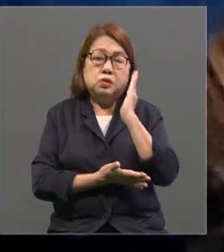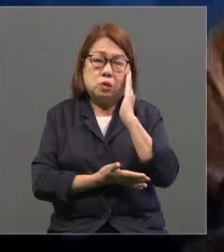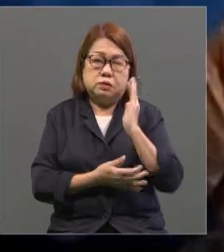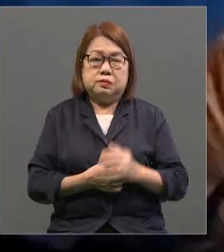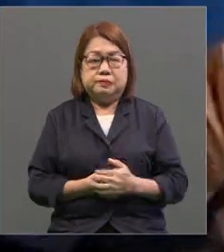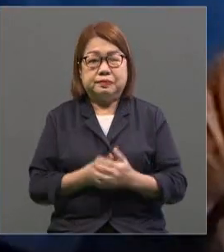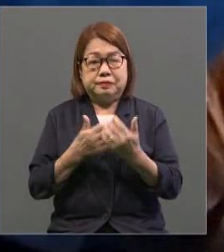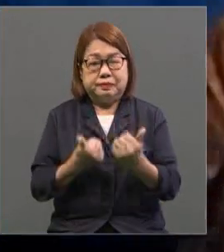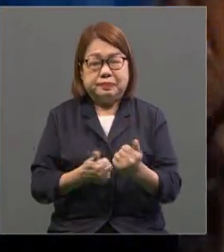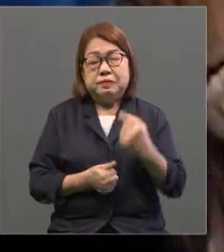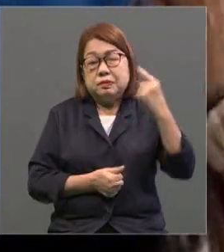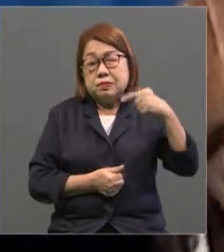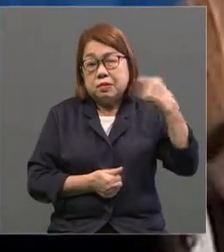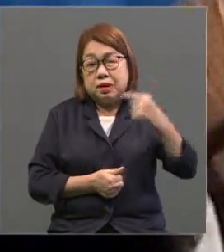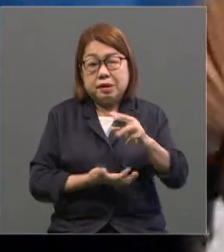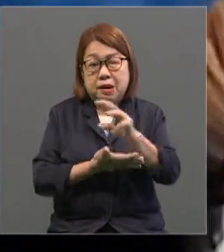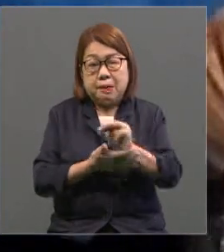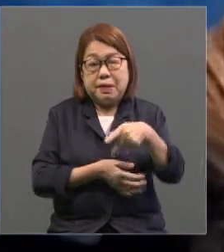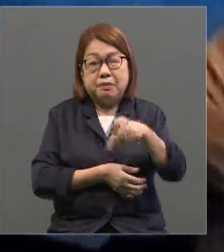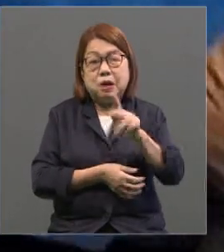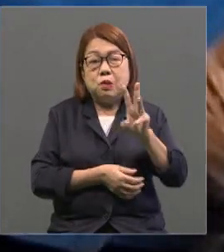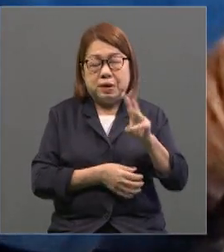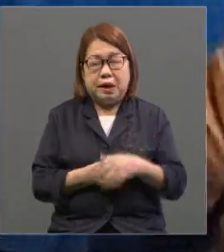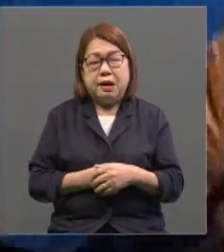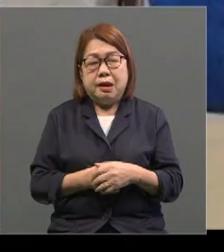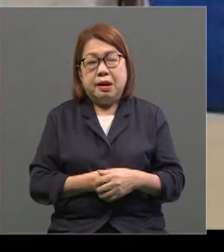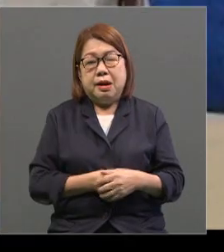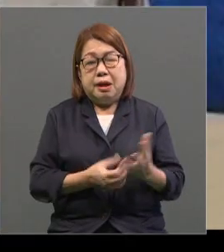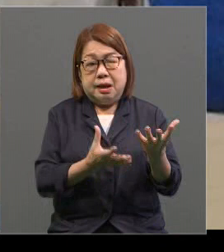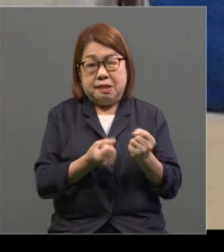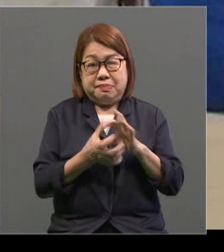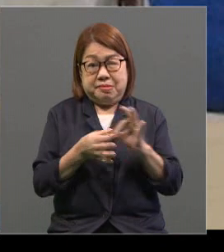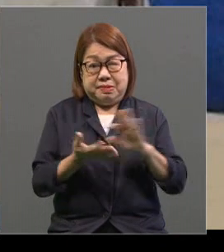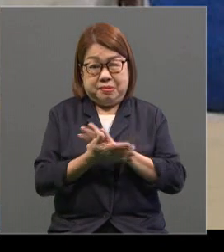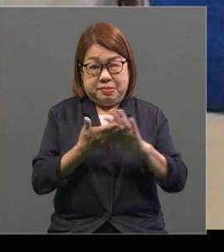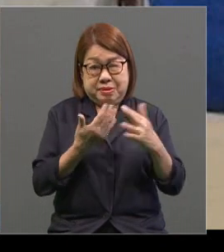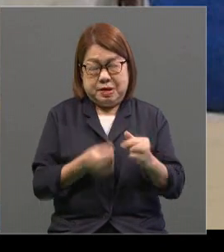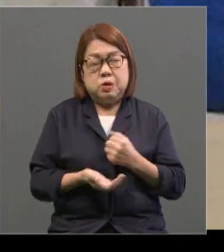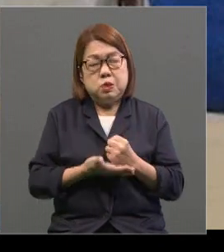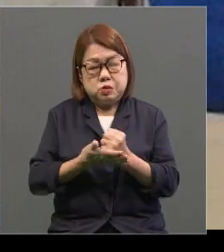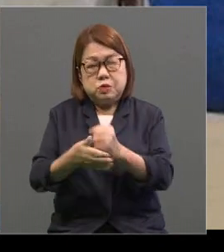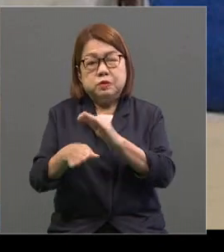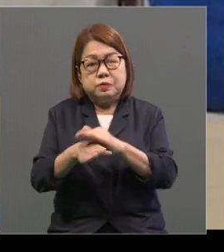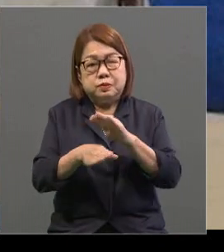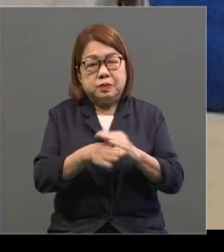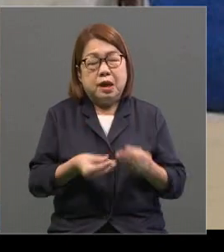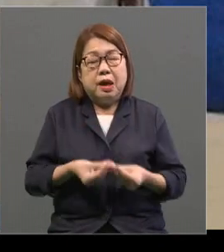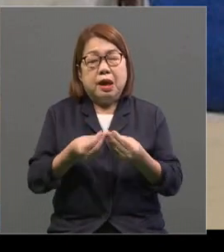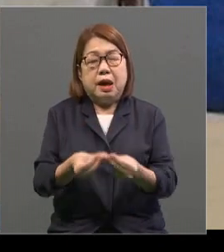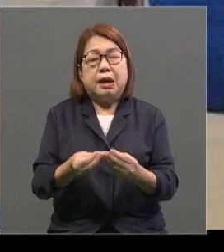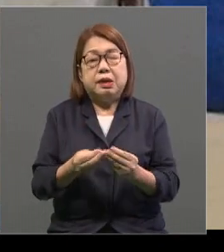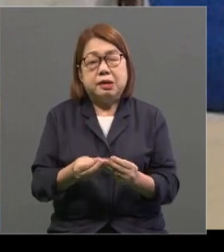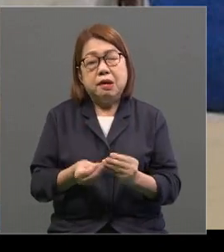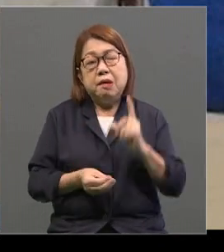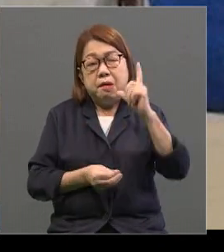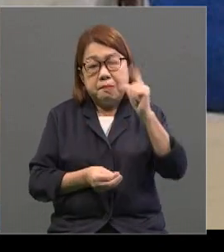เบื้องต้นคุณปวีณาก็รับจากประสานกับทางตำรวจนครบาล 1และสำเนาดินแดงให้ช่วยเร่งรัดคดีให้แล้วต้องให้ความเป็นธรรมกับผู้เสีย